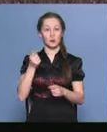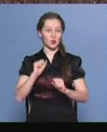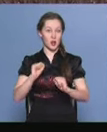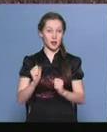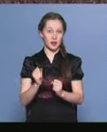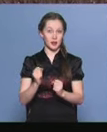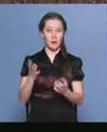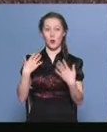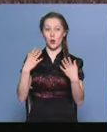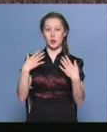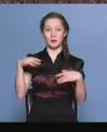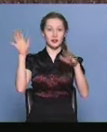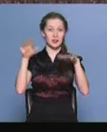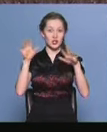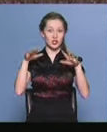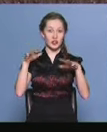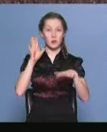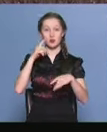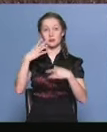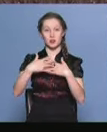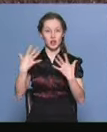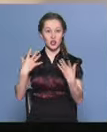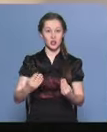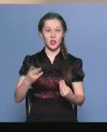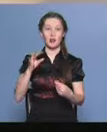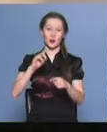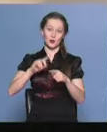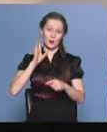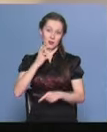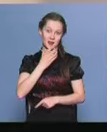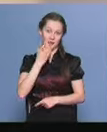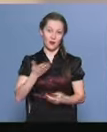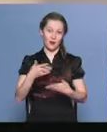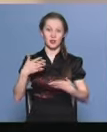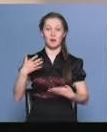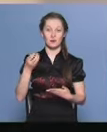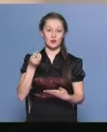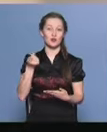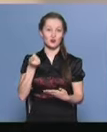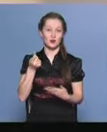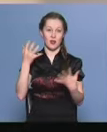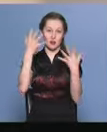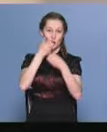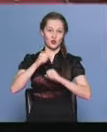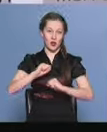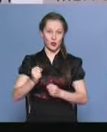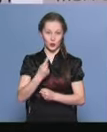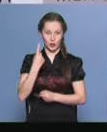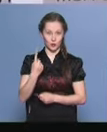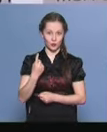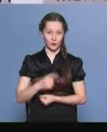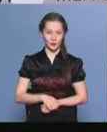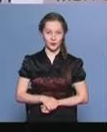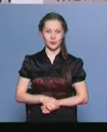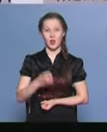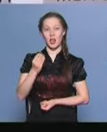обычного. Прохладно и дождливо будет и в ближайшие дни, зато скоро потеплеет. Нам осталось пережить всего одну холодную ночь.